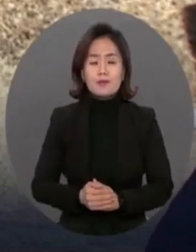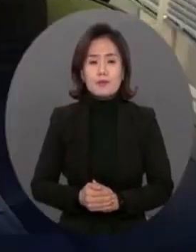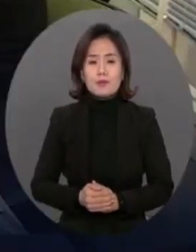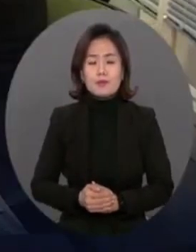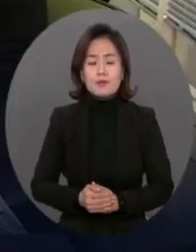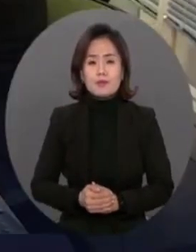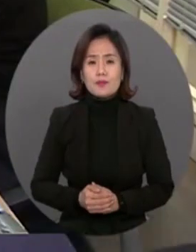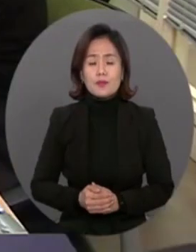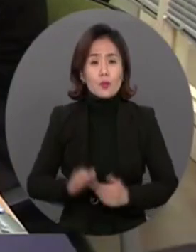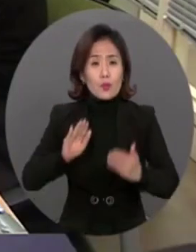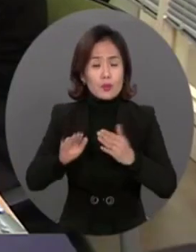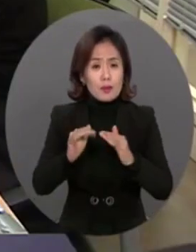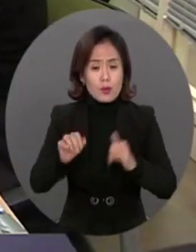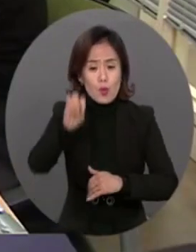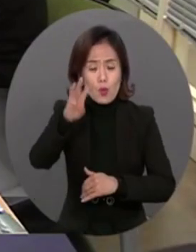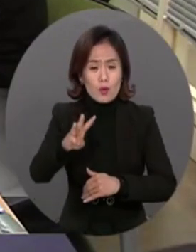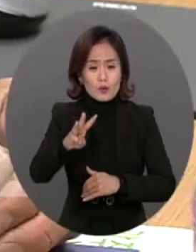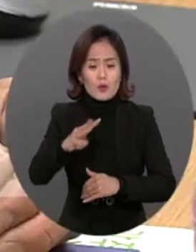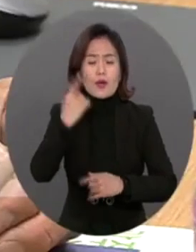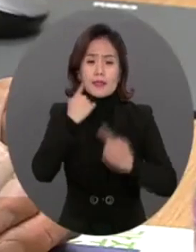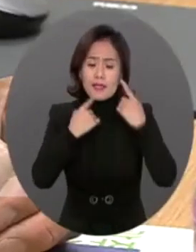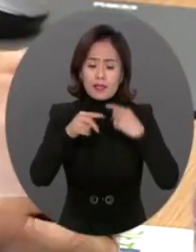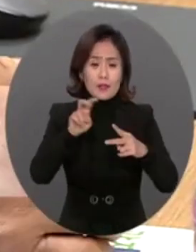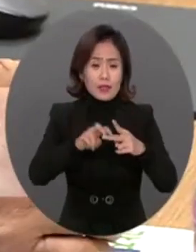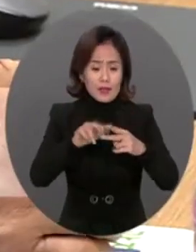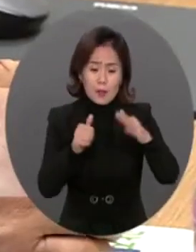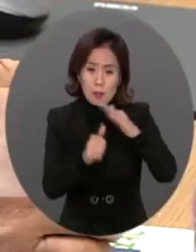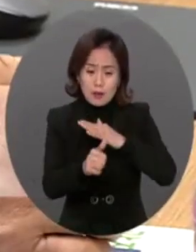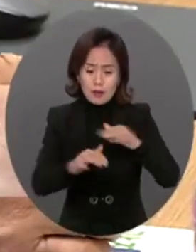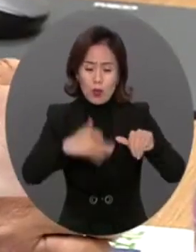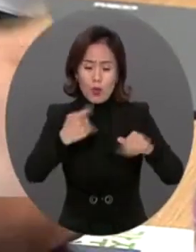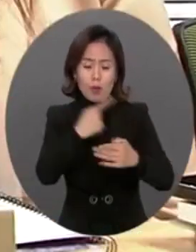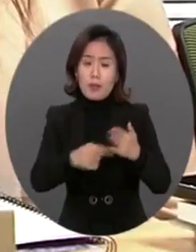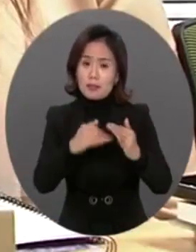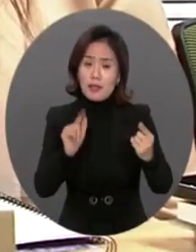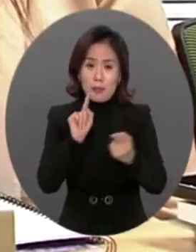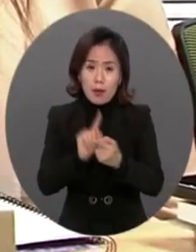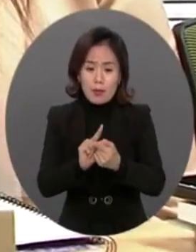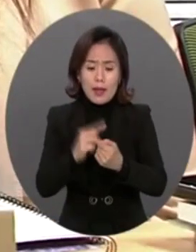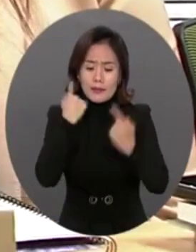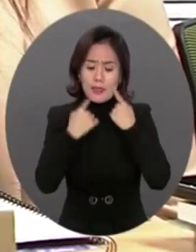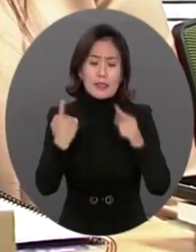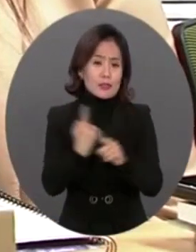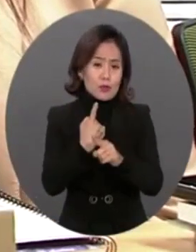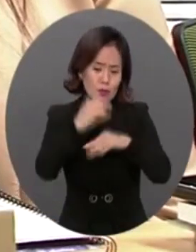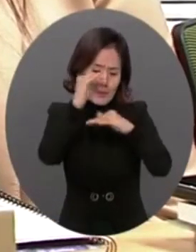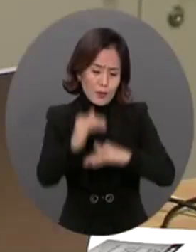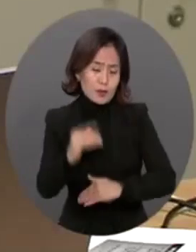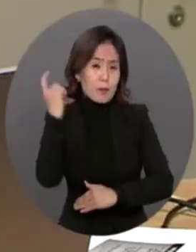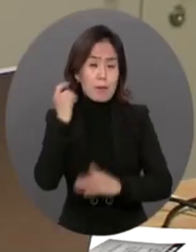democracy. 이후 이들은 광주 트라우마 센터에서 실제 5.18 피해자들과 만나 트라우마를 치유하는 과정을